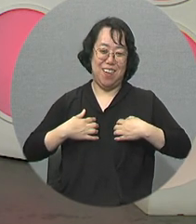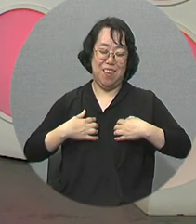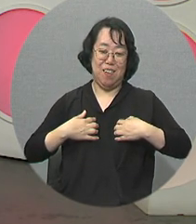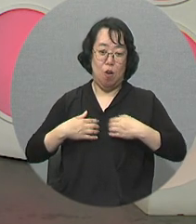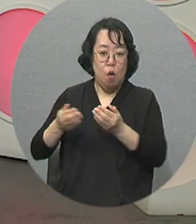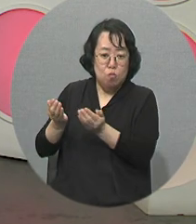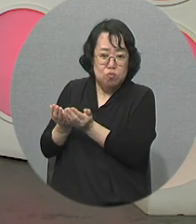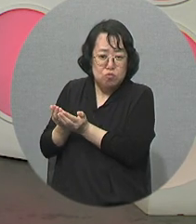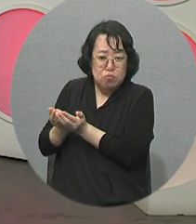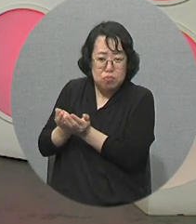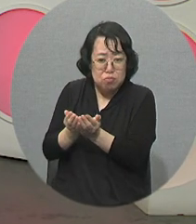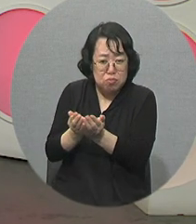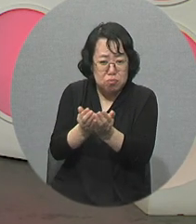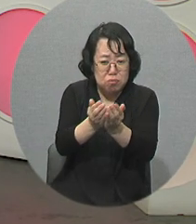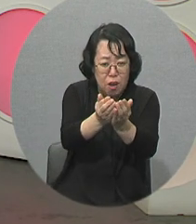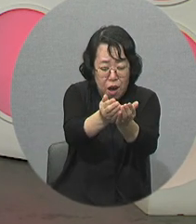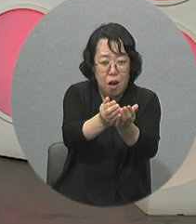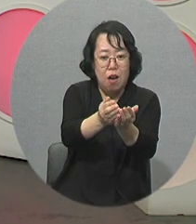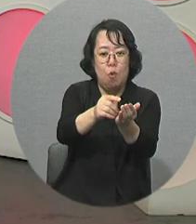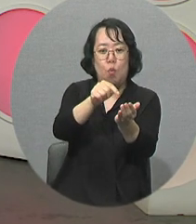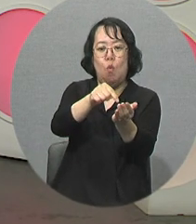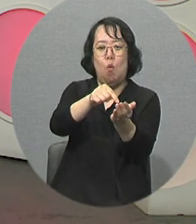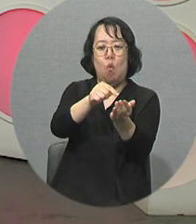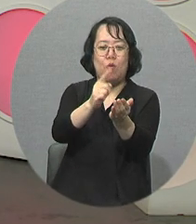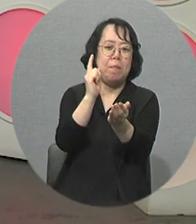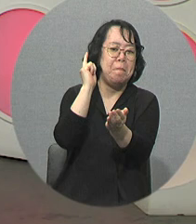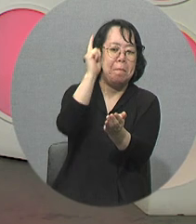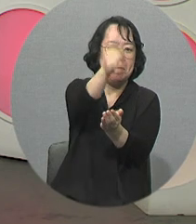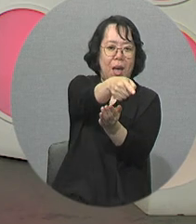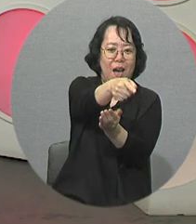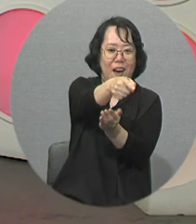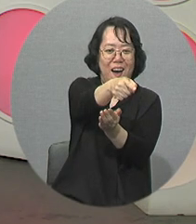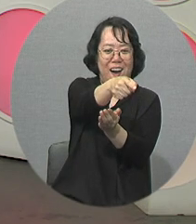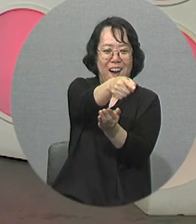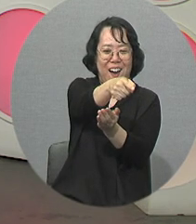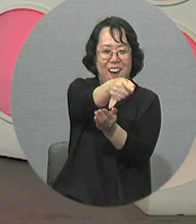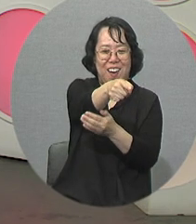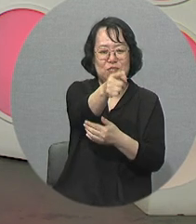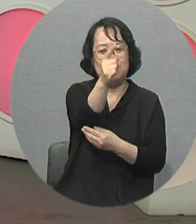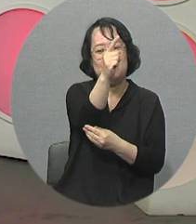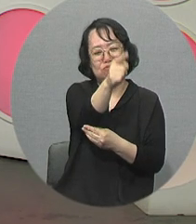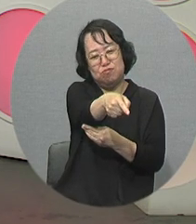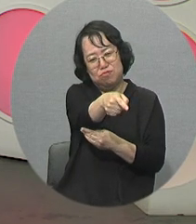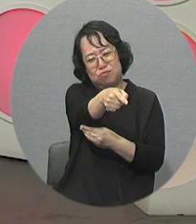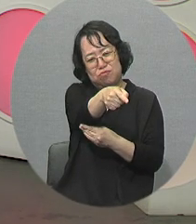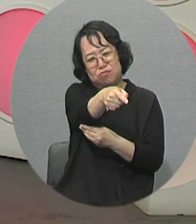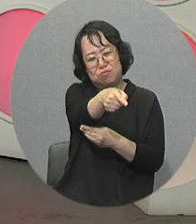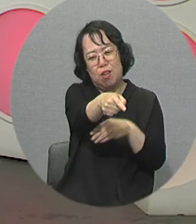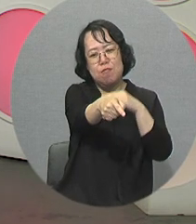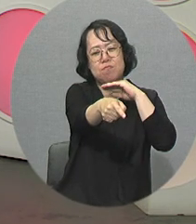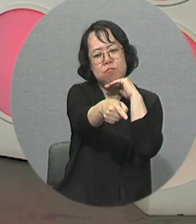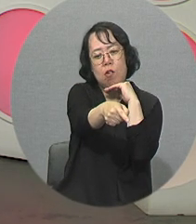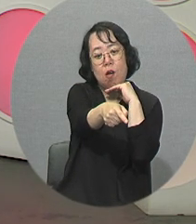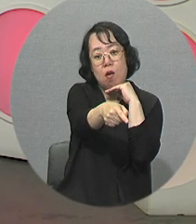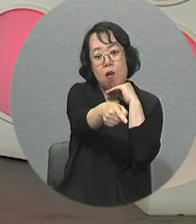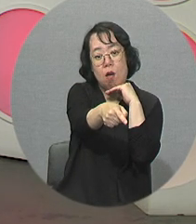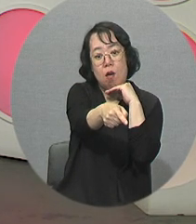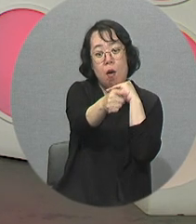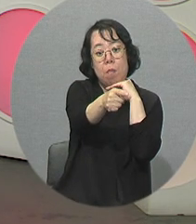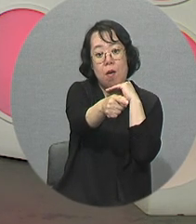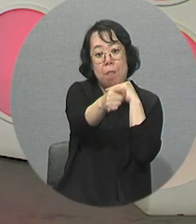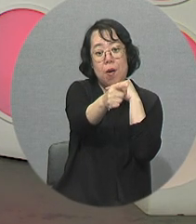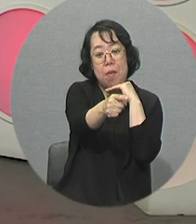다 왔구나, 이제 고기 좀 잡아볼까나? 아저씨가 배를 세우시고 낚싯줄을 던지자 얼마 안